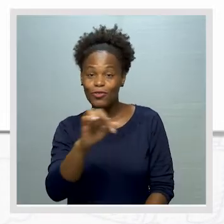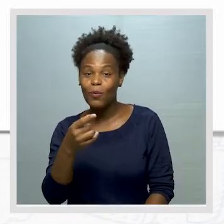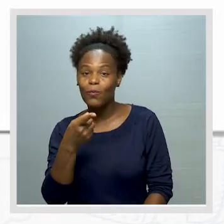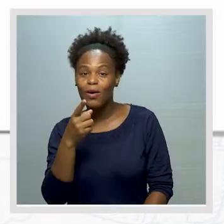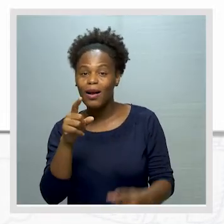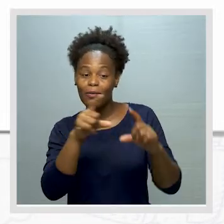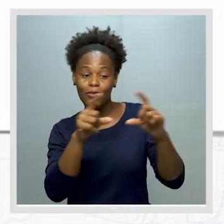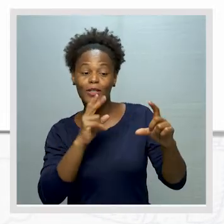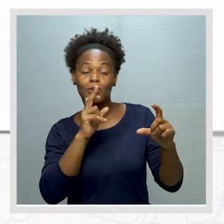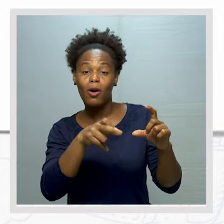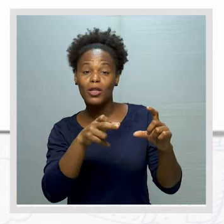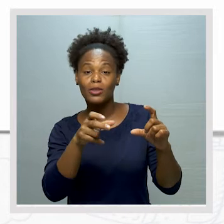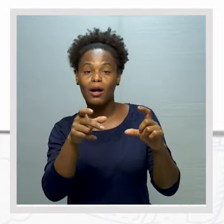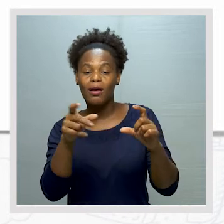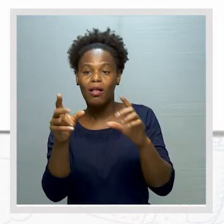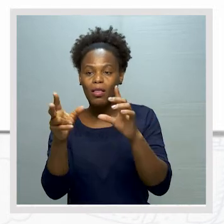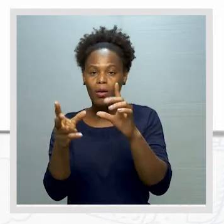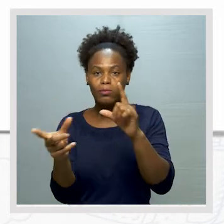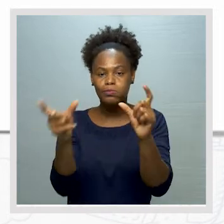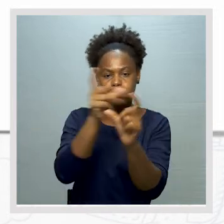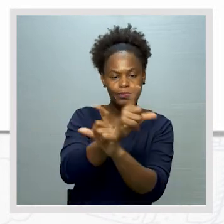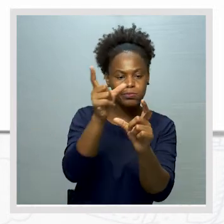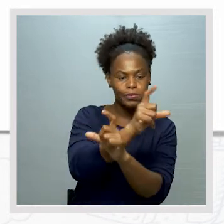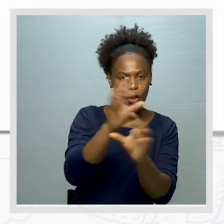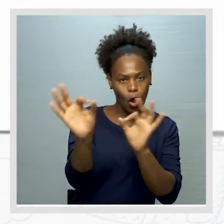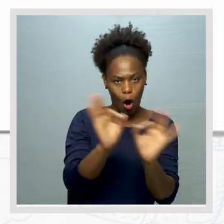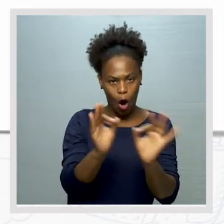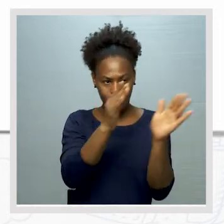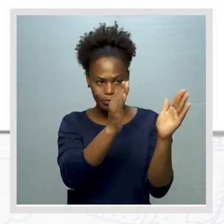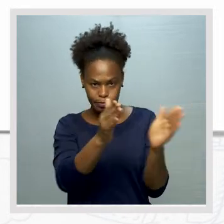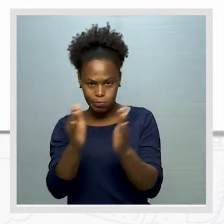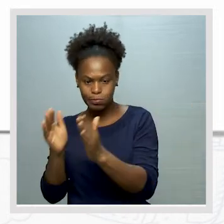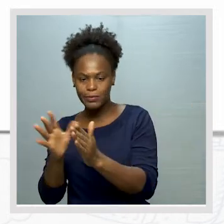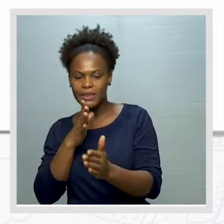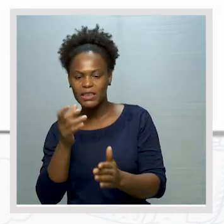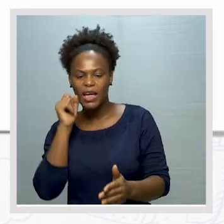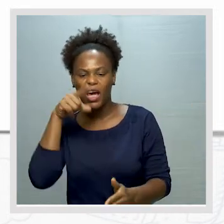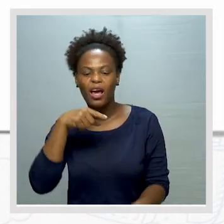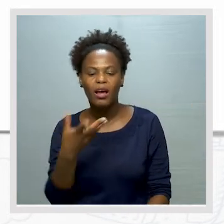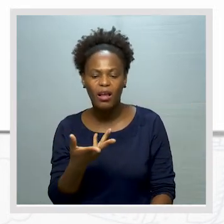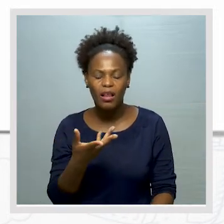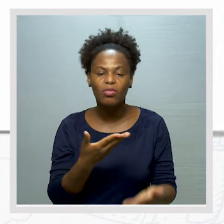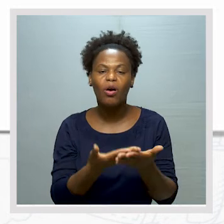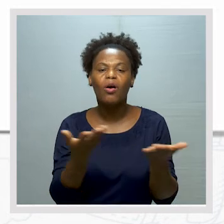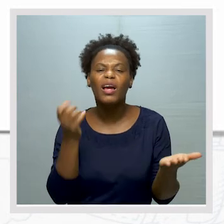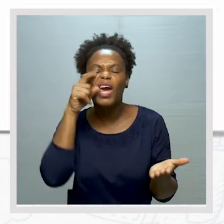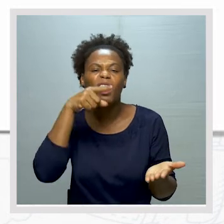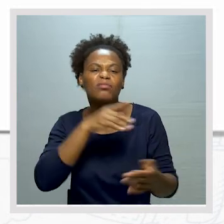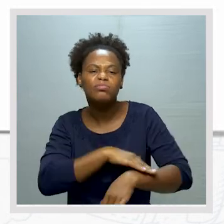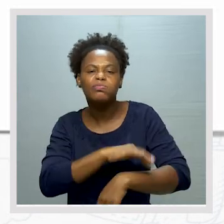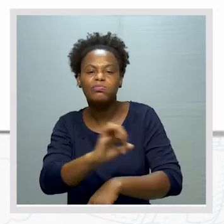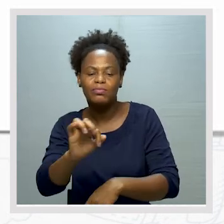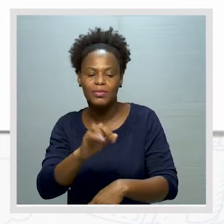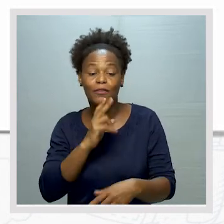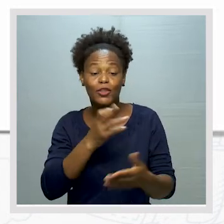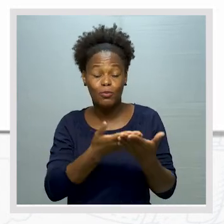les réponses dans l'ordre et vous allez dire qui les donne. C'est bon? Vous avez les réponses